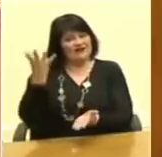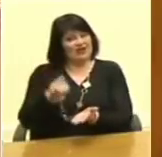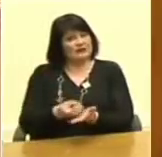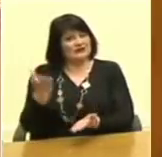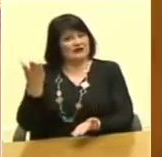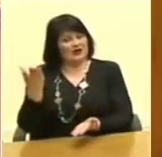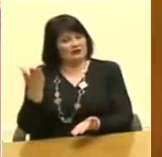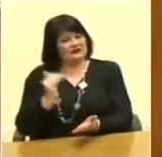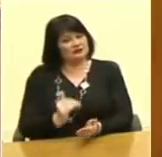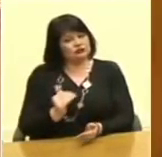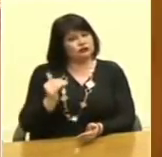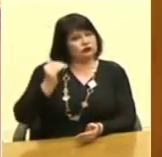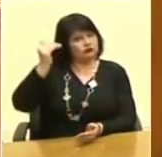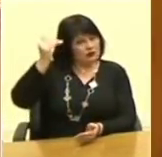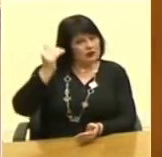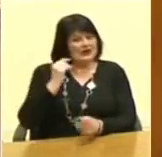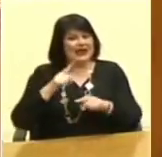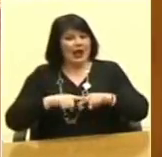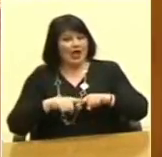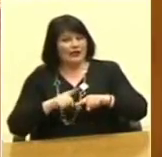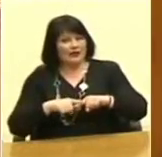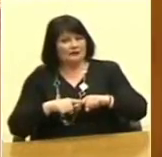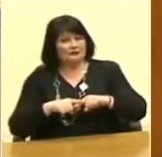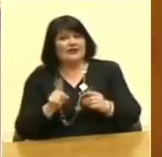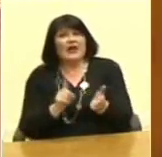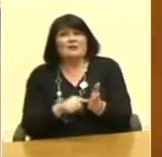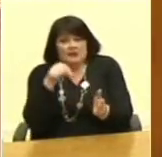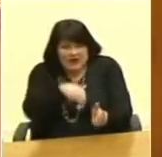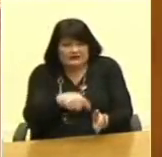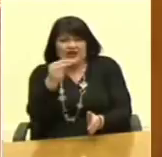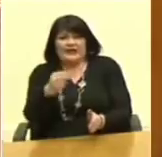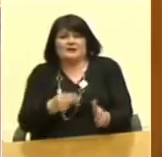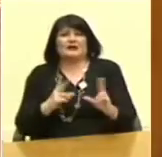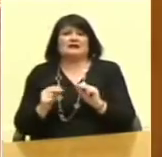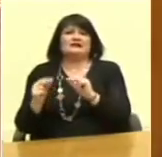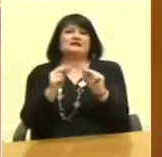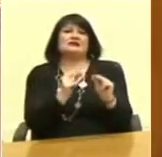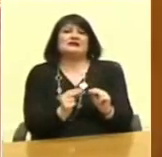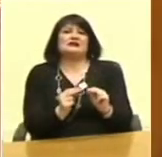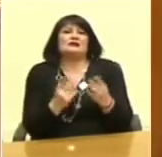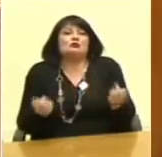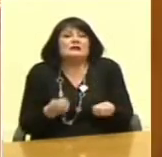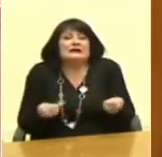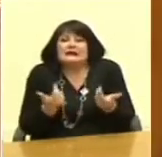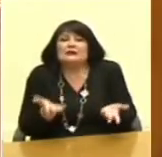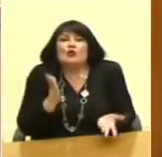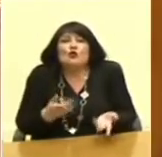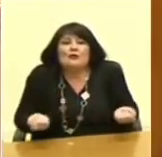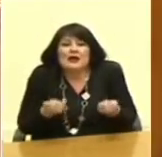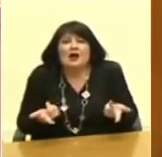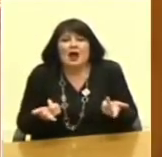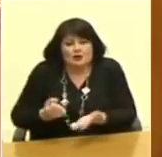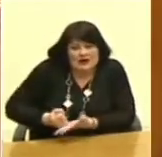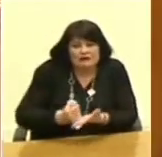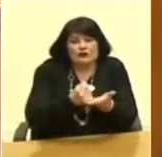άξιζε μια συζήτηση με ποιο τρόπο αυτές οι αναβαθμίσεις και αυτές οι βελτιώσεις μπορούν να μεταφραστούν σε στήριξη του